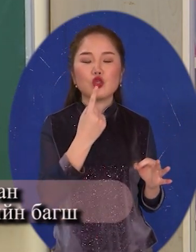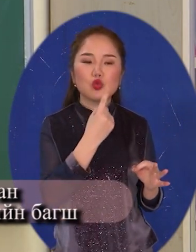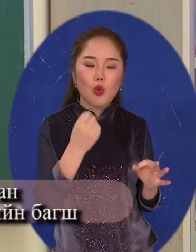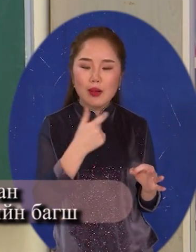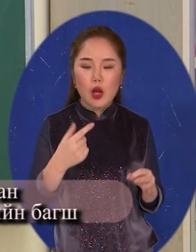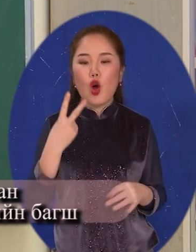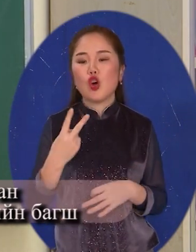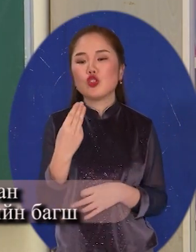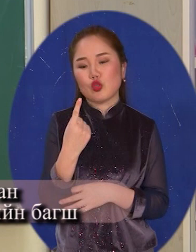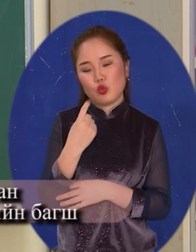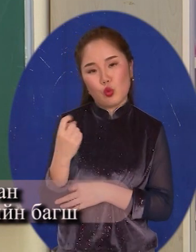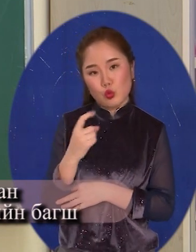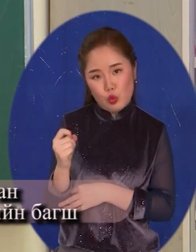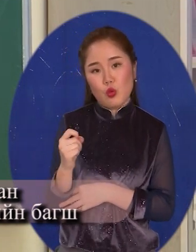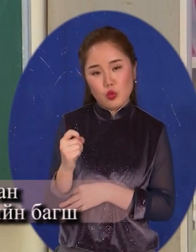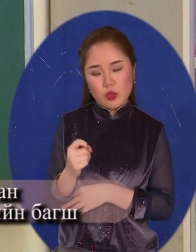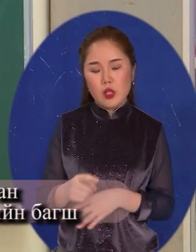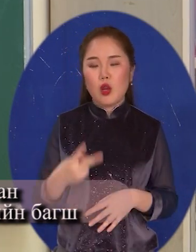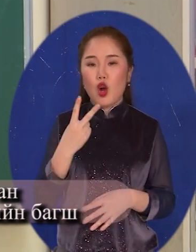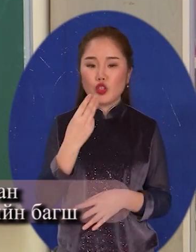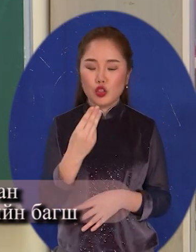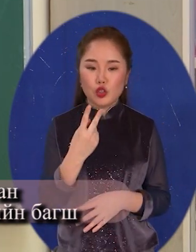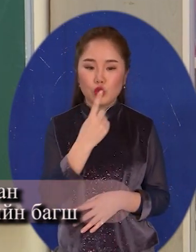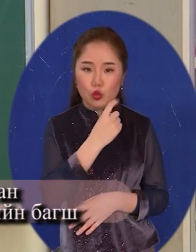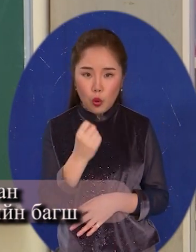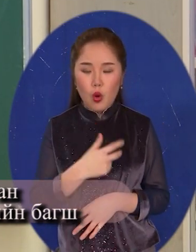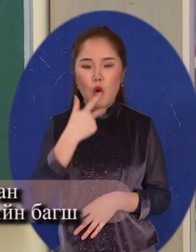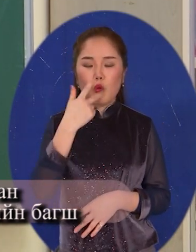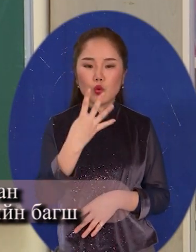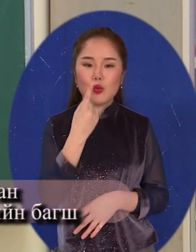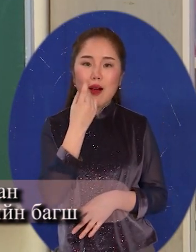300'dükten 100'dükte azaytkanda 200'dük kaladı.